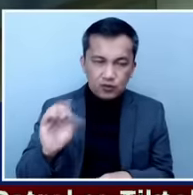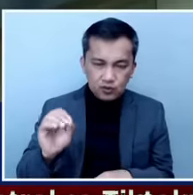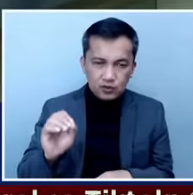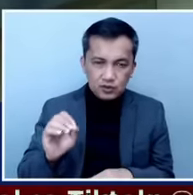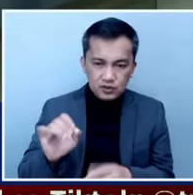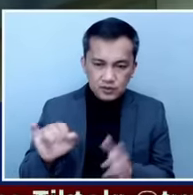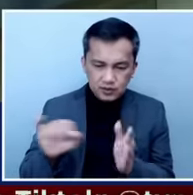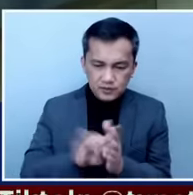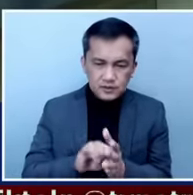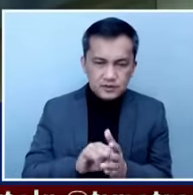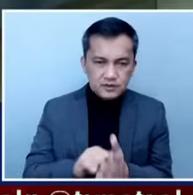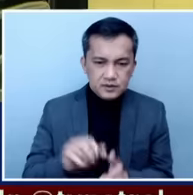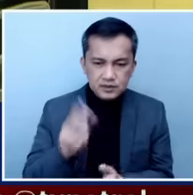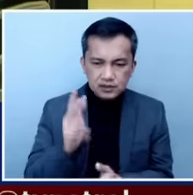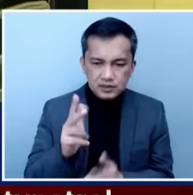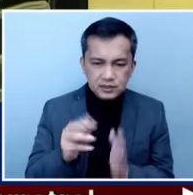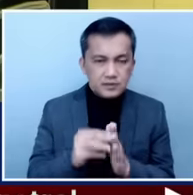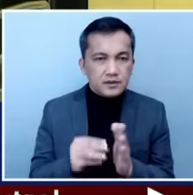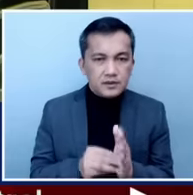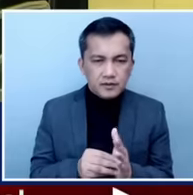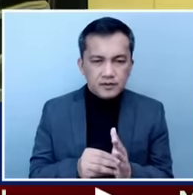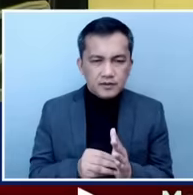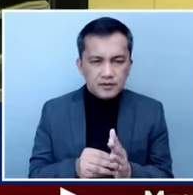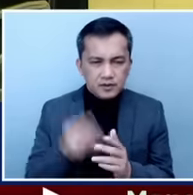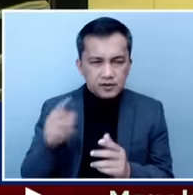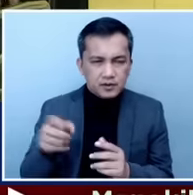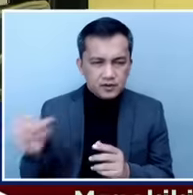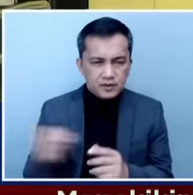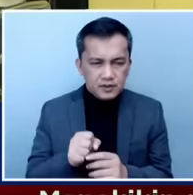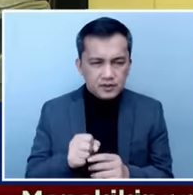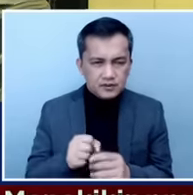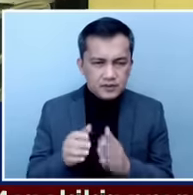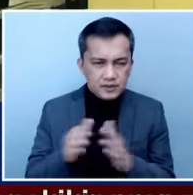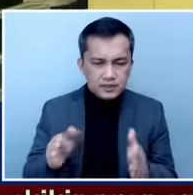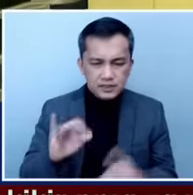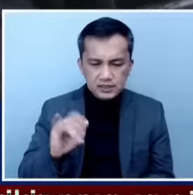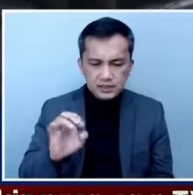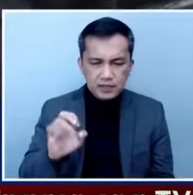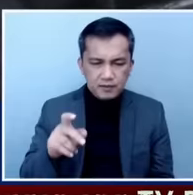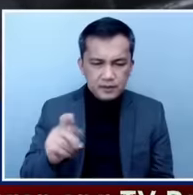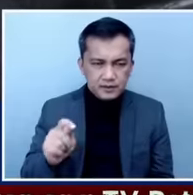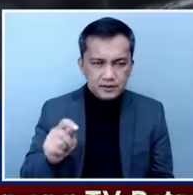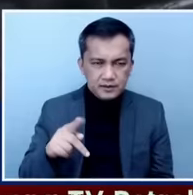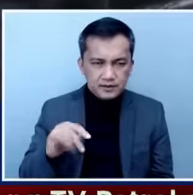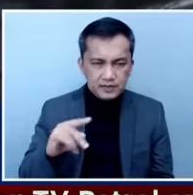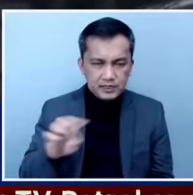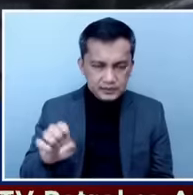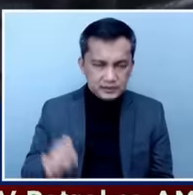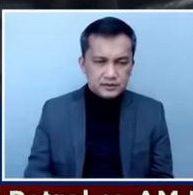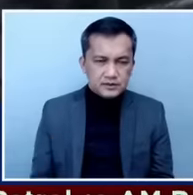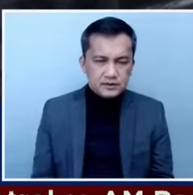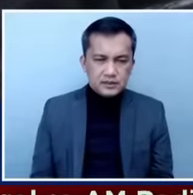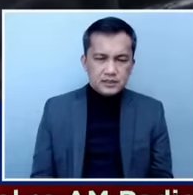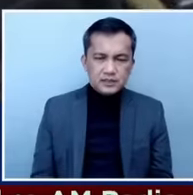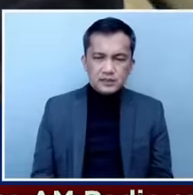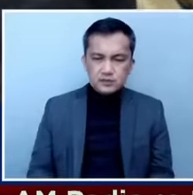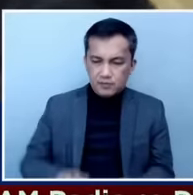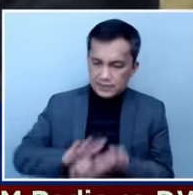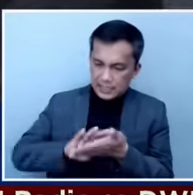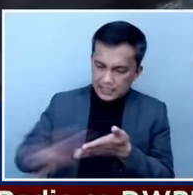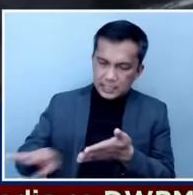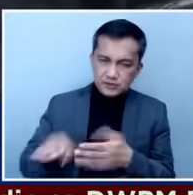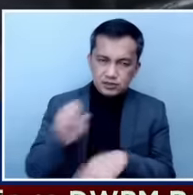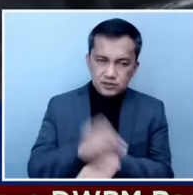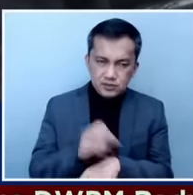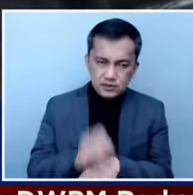nag-invest ng 30 million pesos para makuha ang isang malaking jackpot prize. Para maalis yung sabi-sabi na yan, mamaya